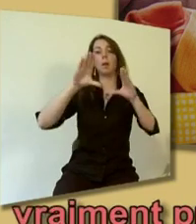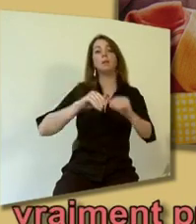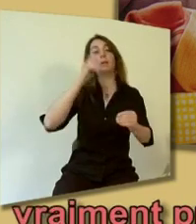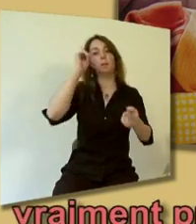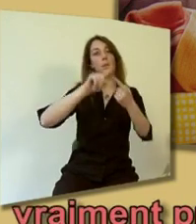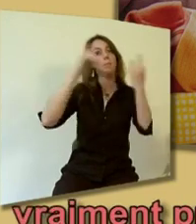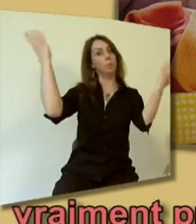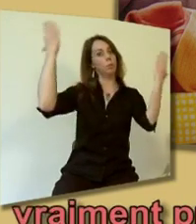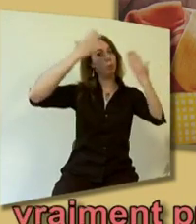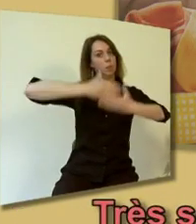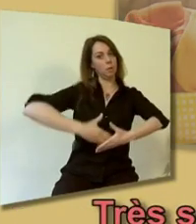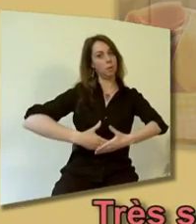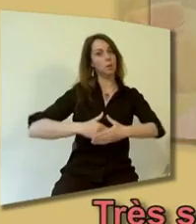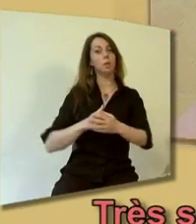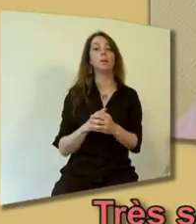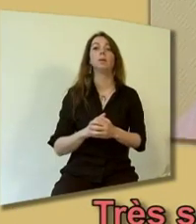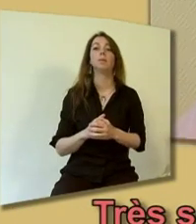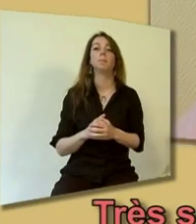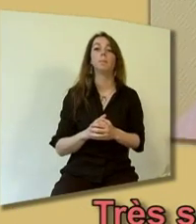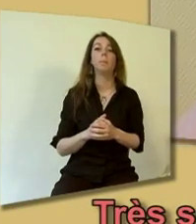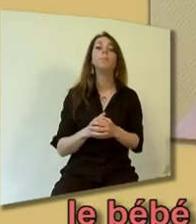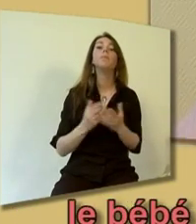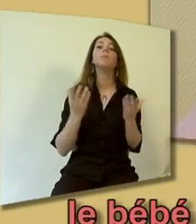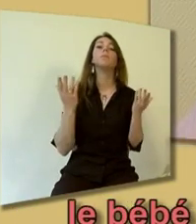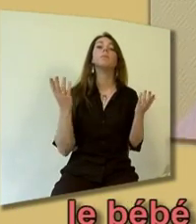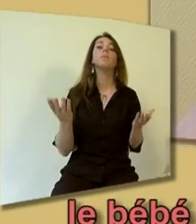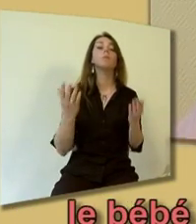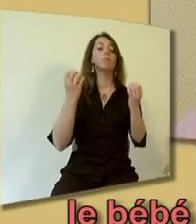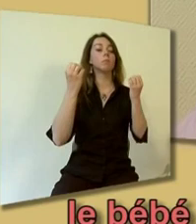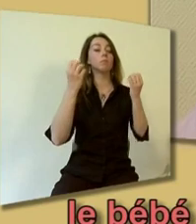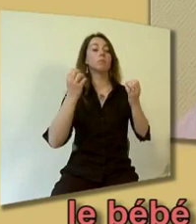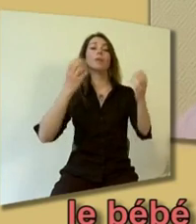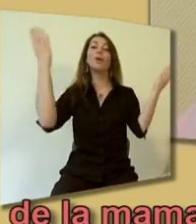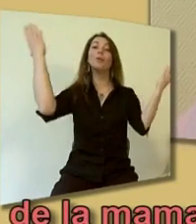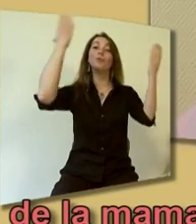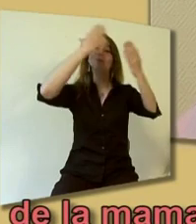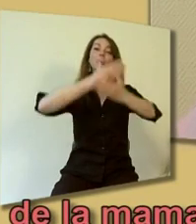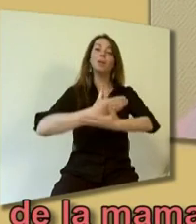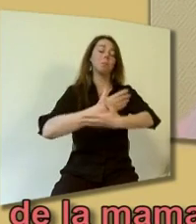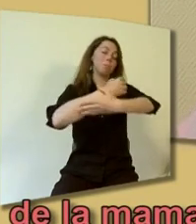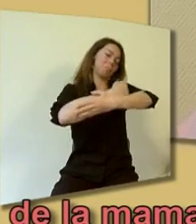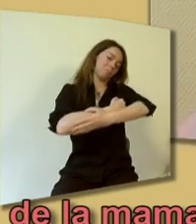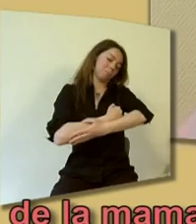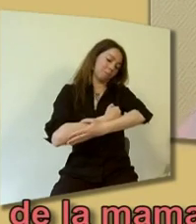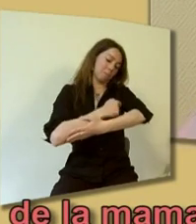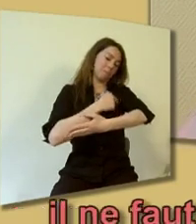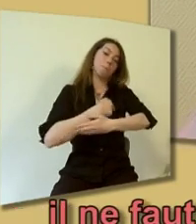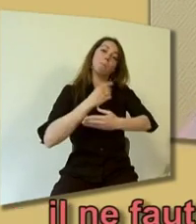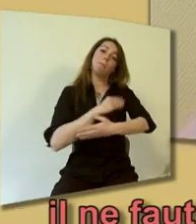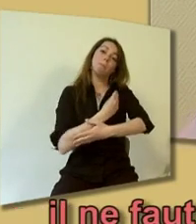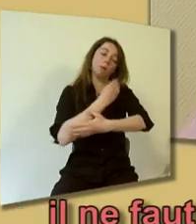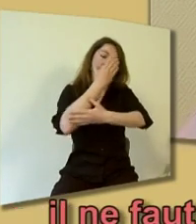nuit. Très souvent, la nuit, le bébé s'endort au sein de sa maman et dans